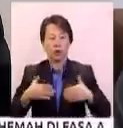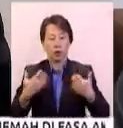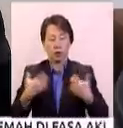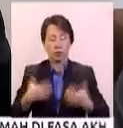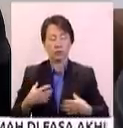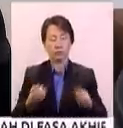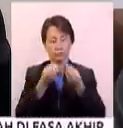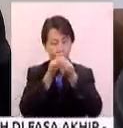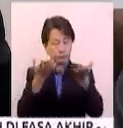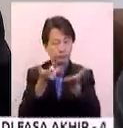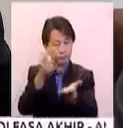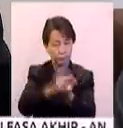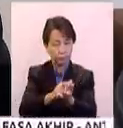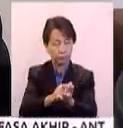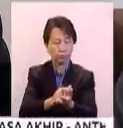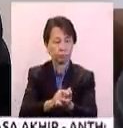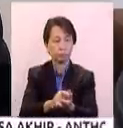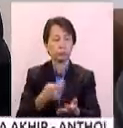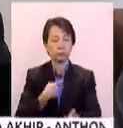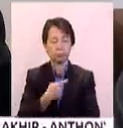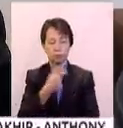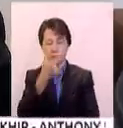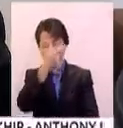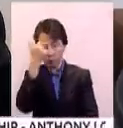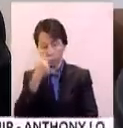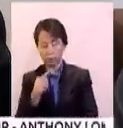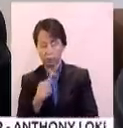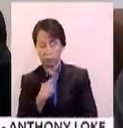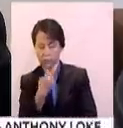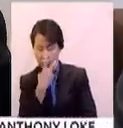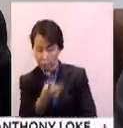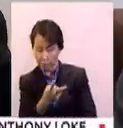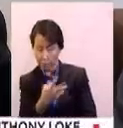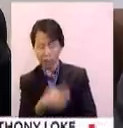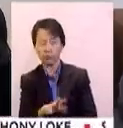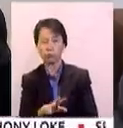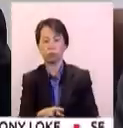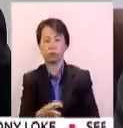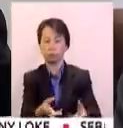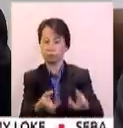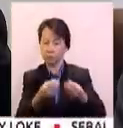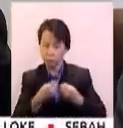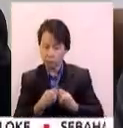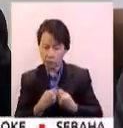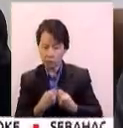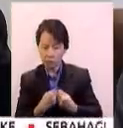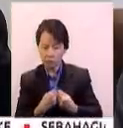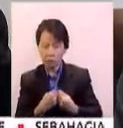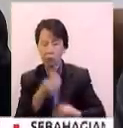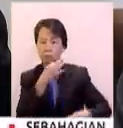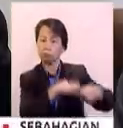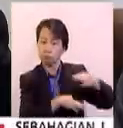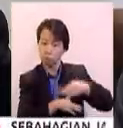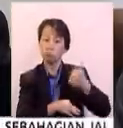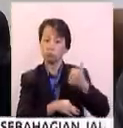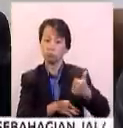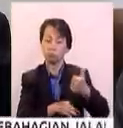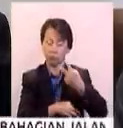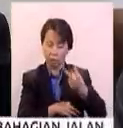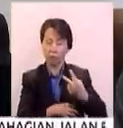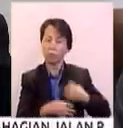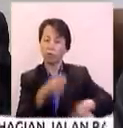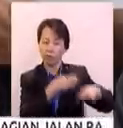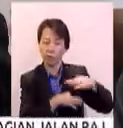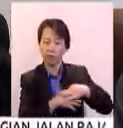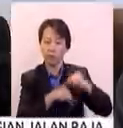melaporkan itu sudah kita nampak telah memberikan outcome atau pulangan return